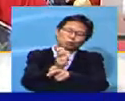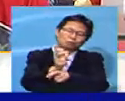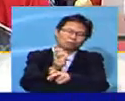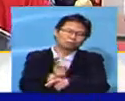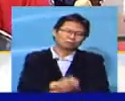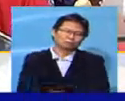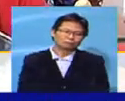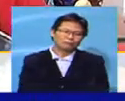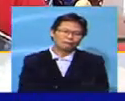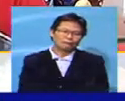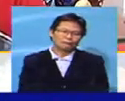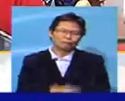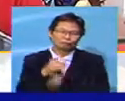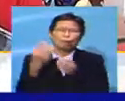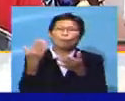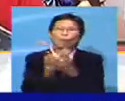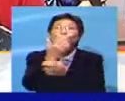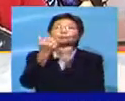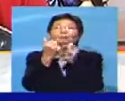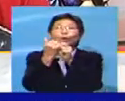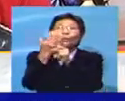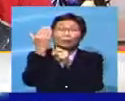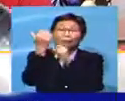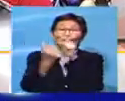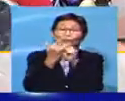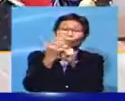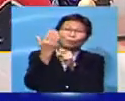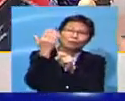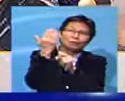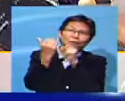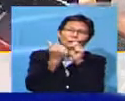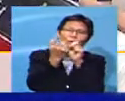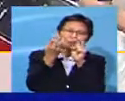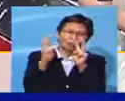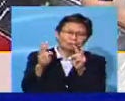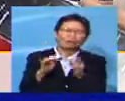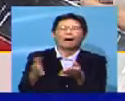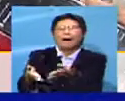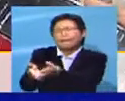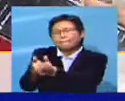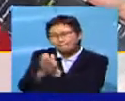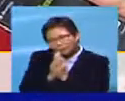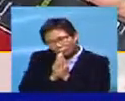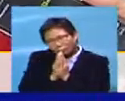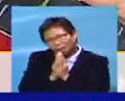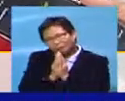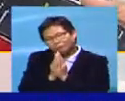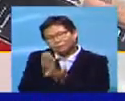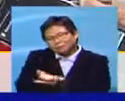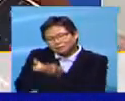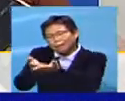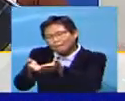terjan cuma tahun lepas Saya dengar saya tak kalau tak Saya bahagian ada minta untuk cadangan di